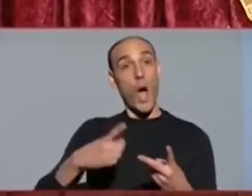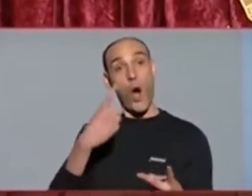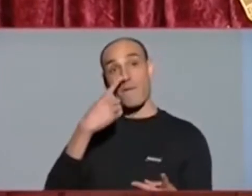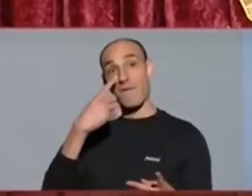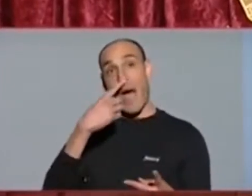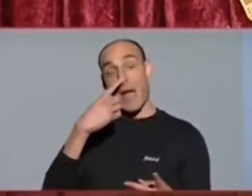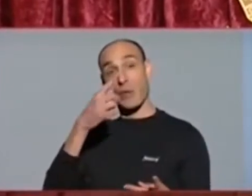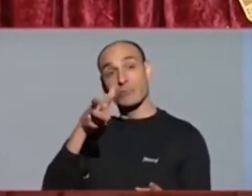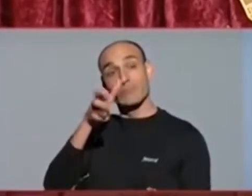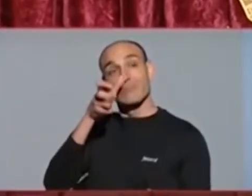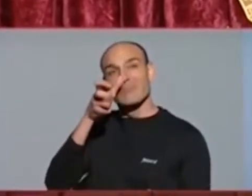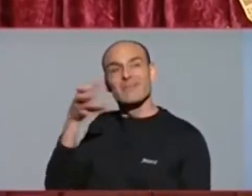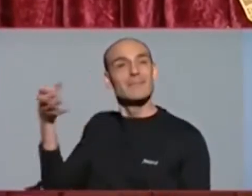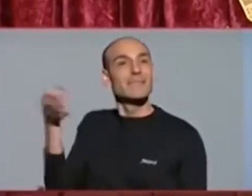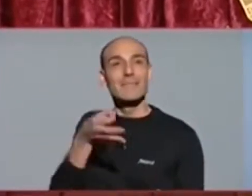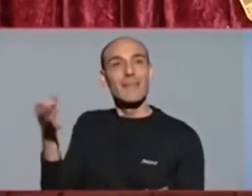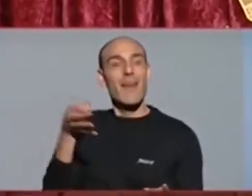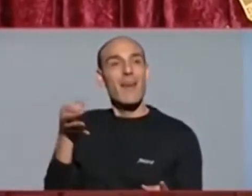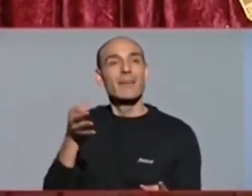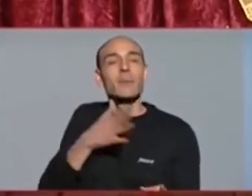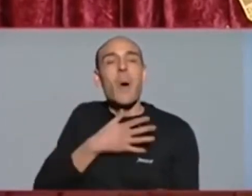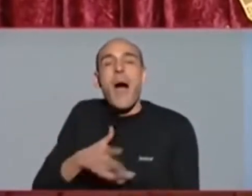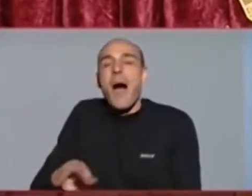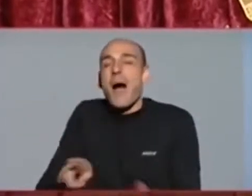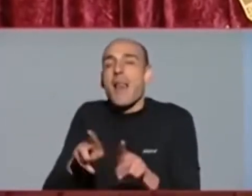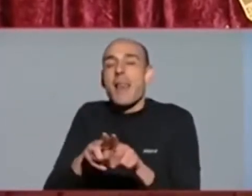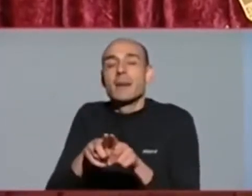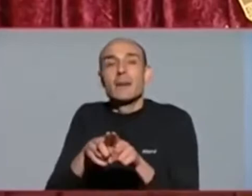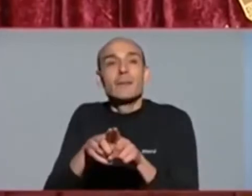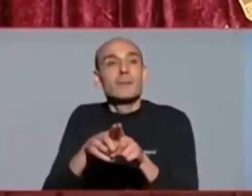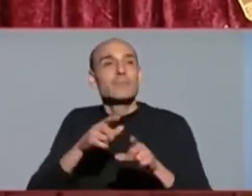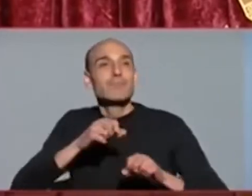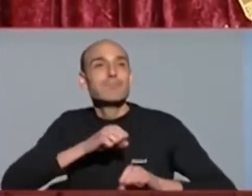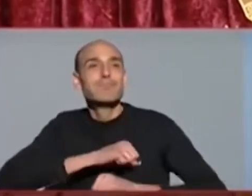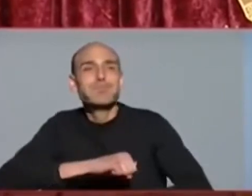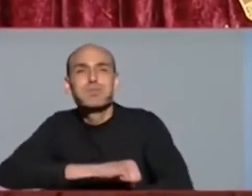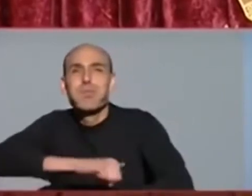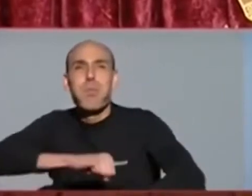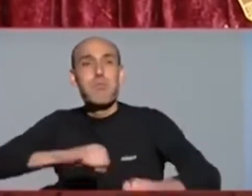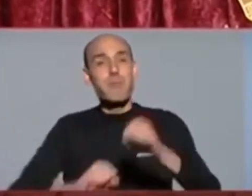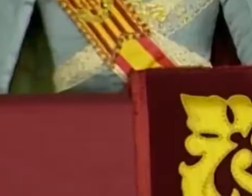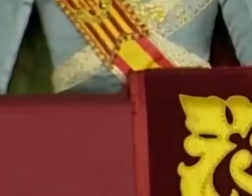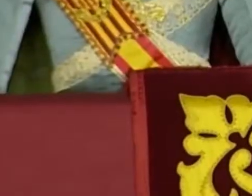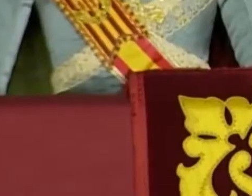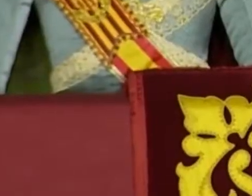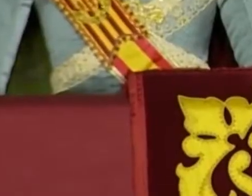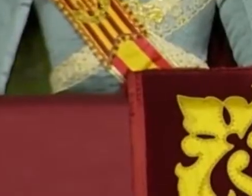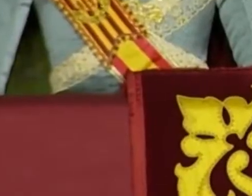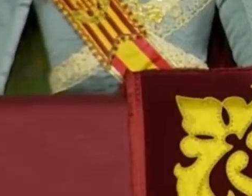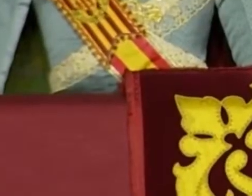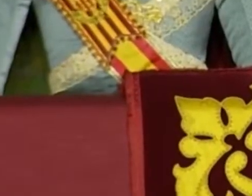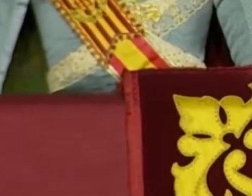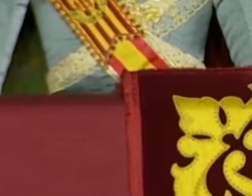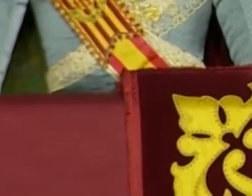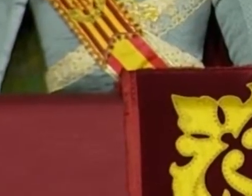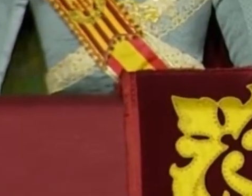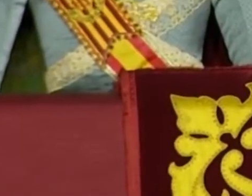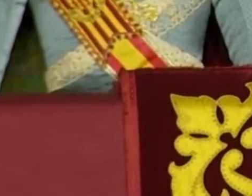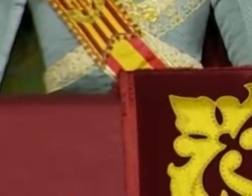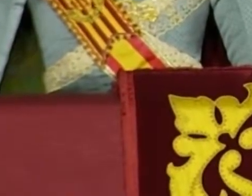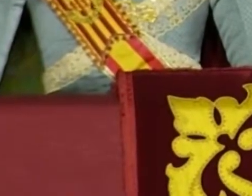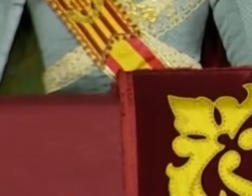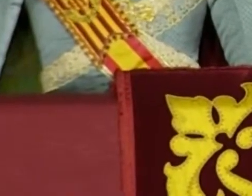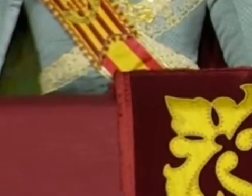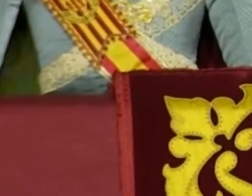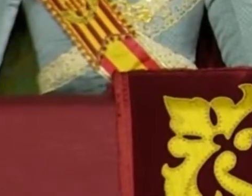olfacte. Tenim l'olor de la nostra volguda pólvora. En cada despertar i